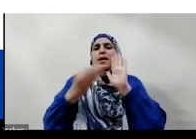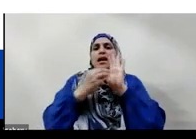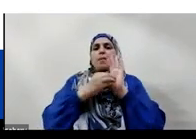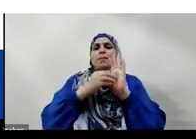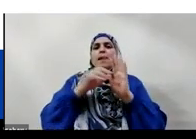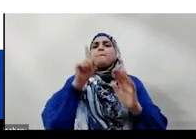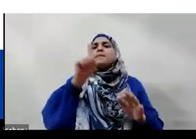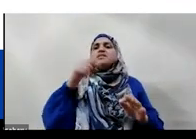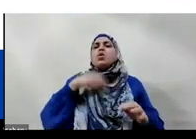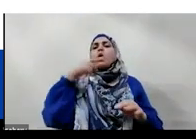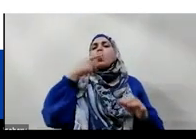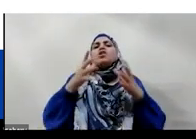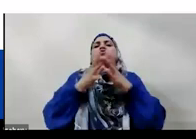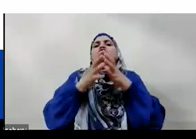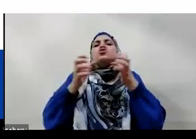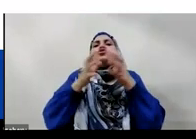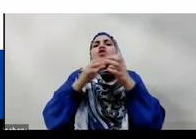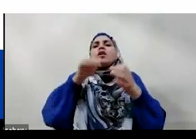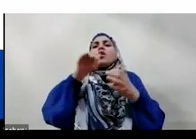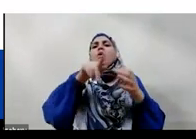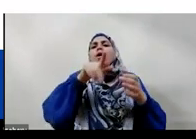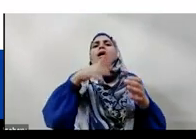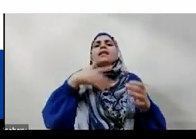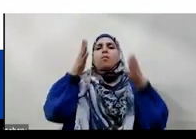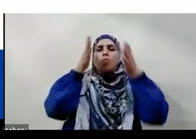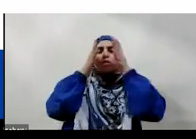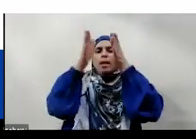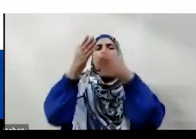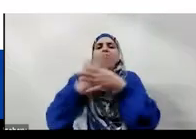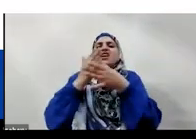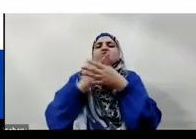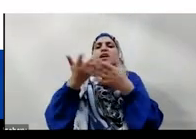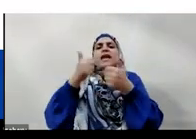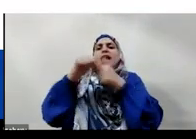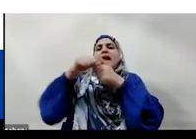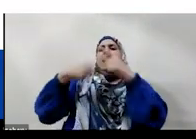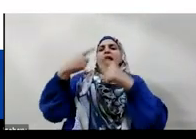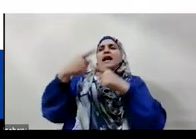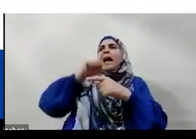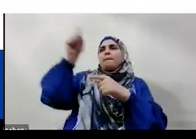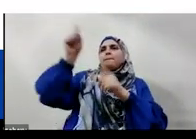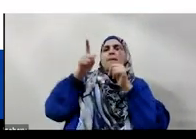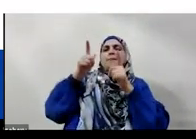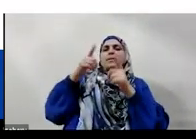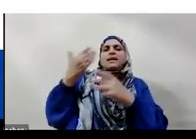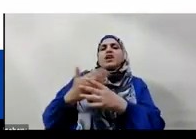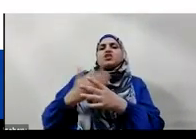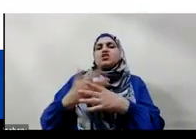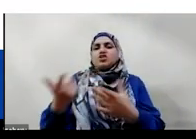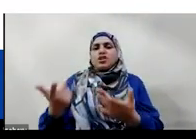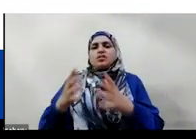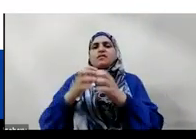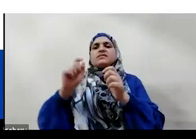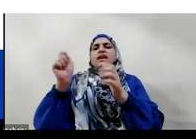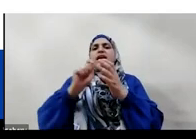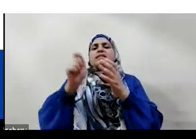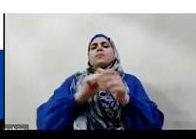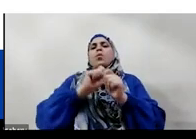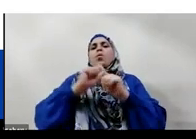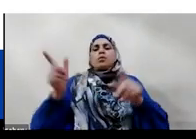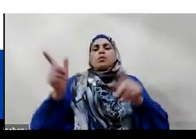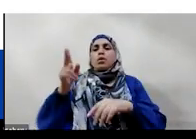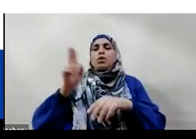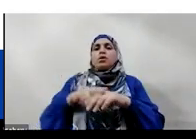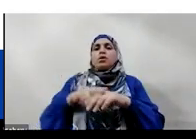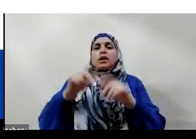ولكن اشرح طبيعة البرنامج اللي حضرتك مهتم تكمله في الولايات المتحدة الأمريكية، وبين إزاي